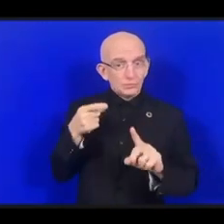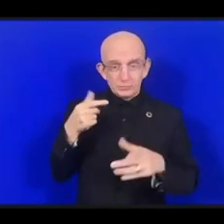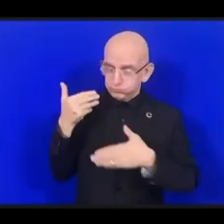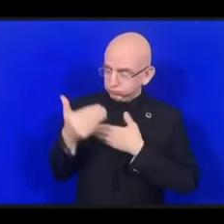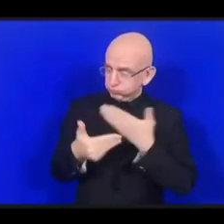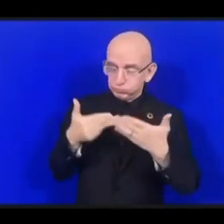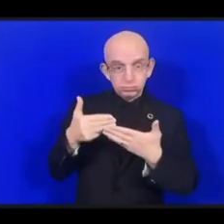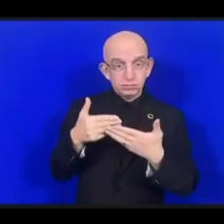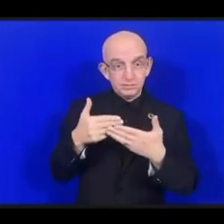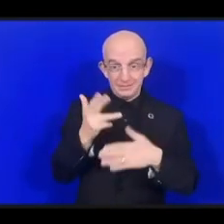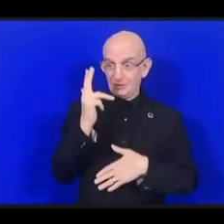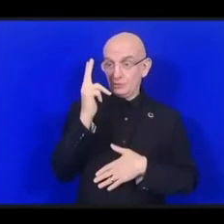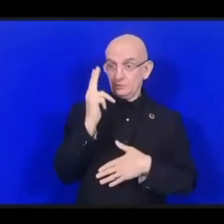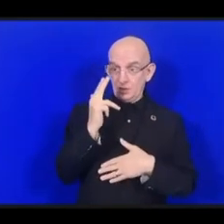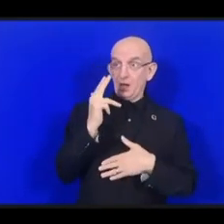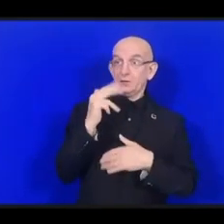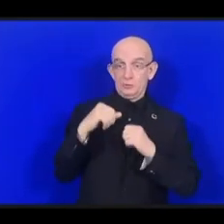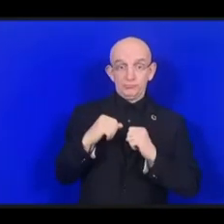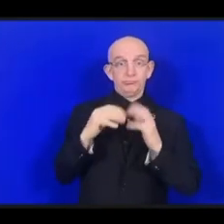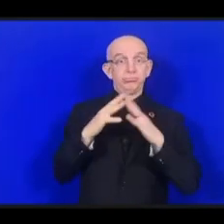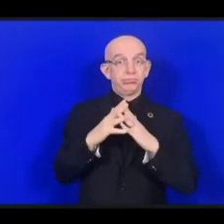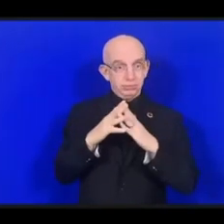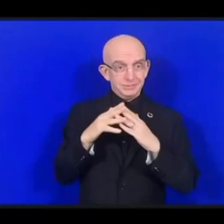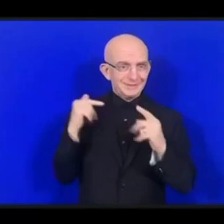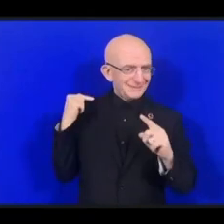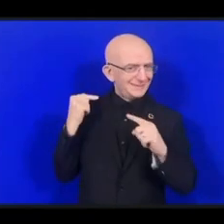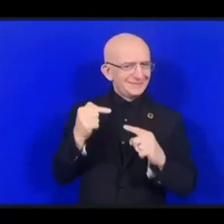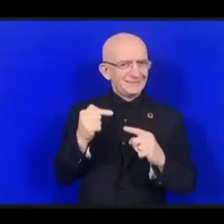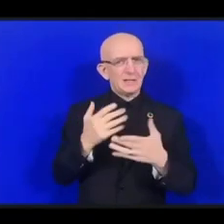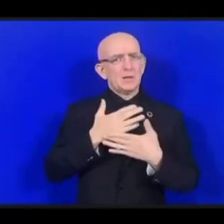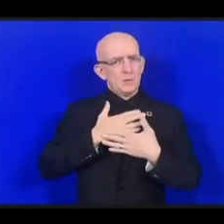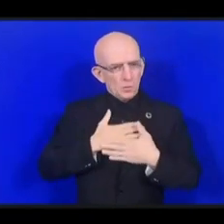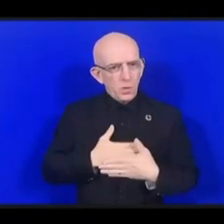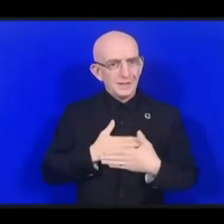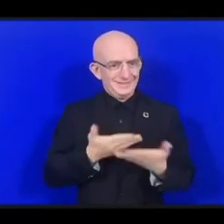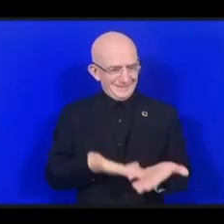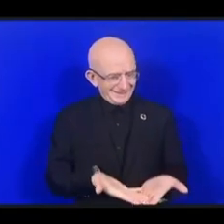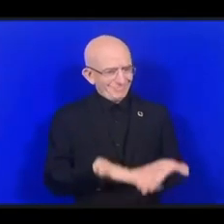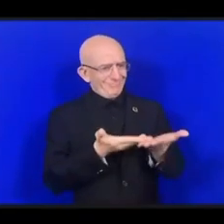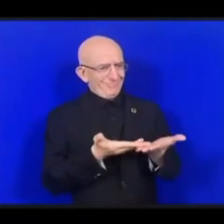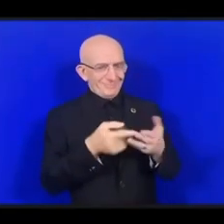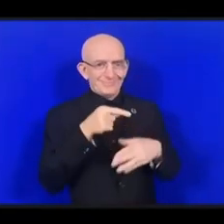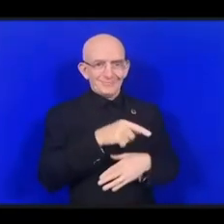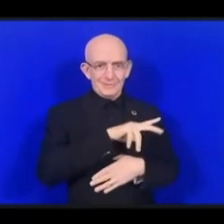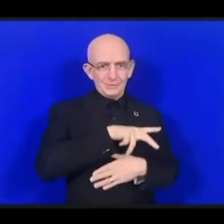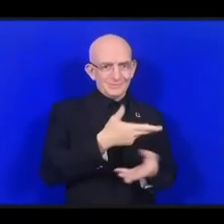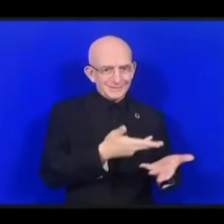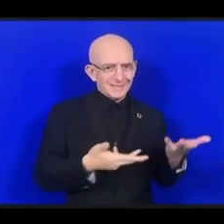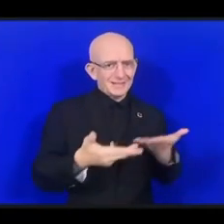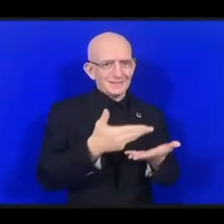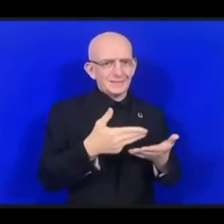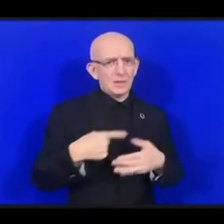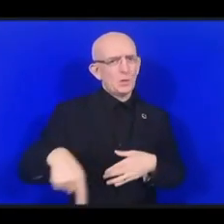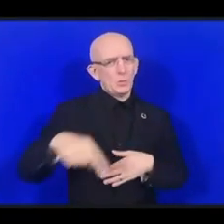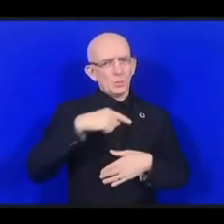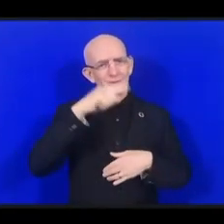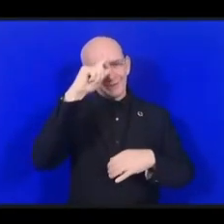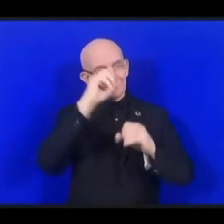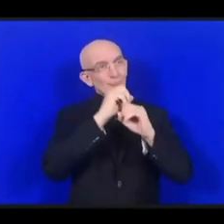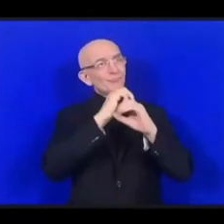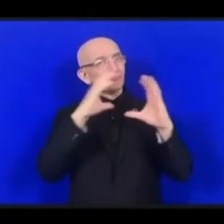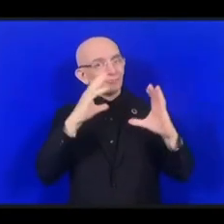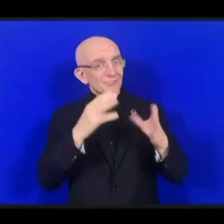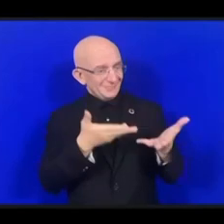l'habilitation la responsabilisation de la société nous pensons que la connectivité libère